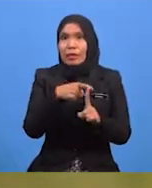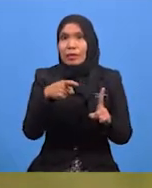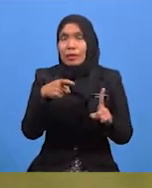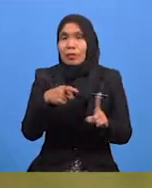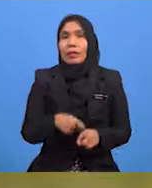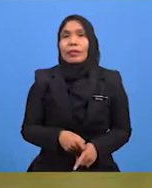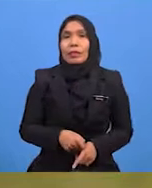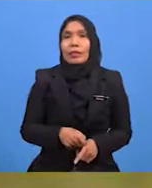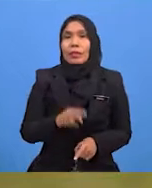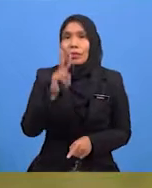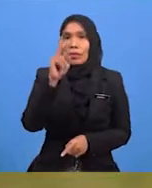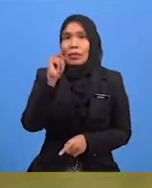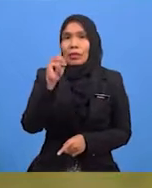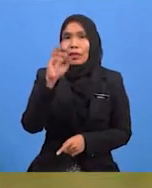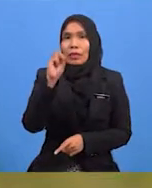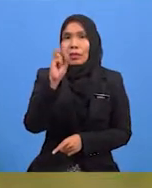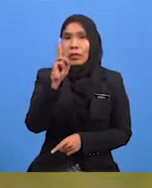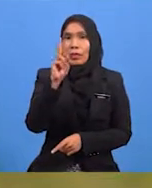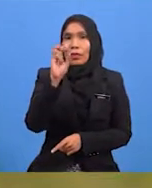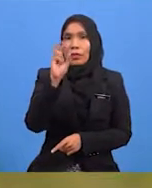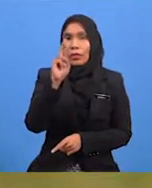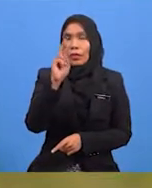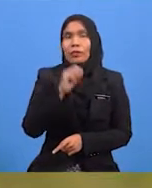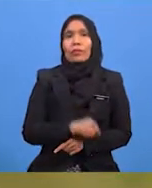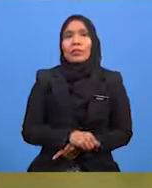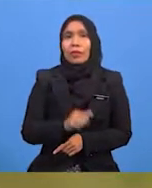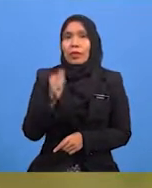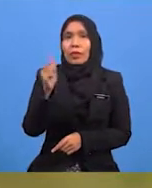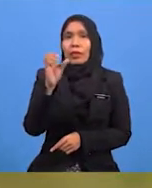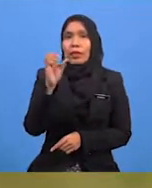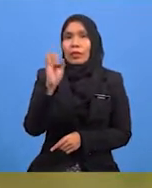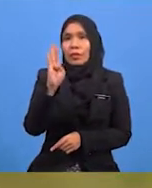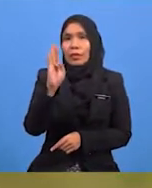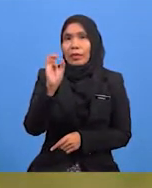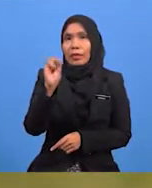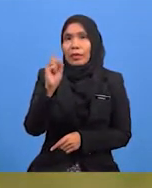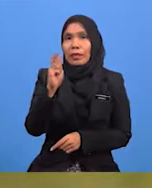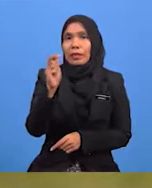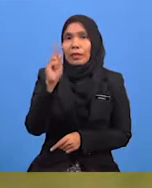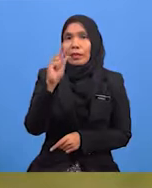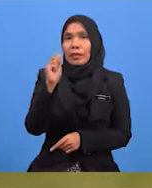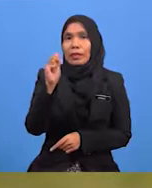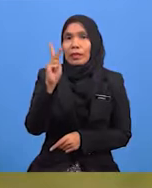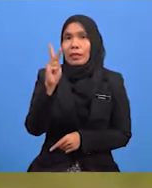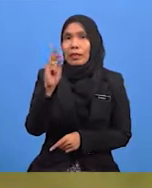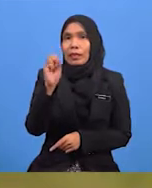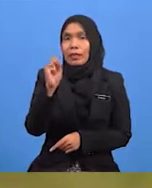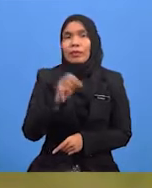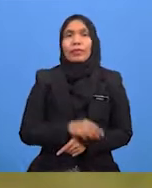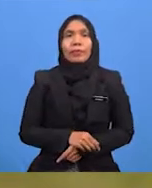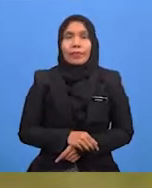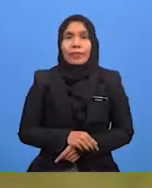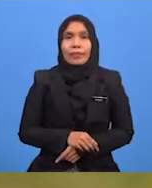juga konkret. Bolehkah kamu nyatakan perbezaan antara unsur